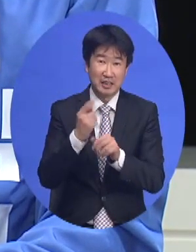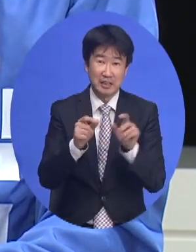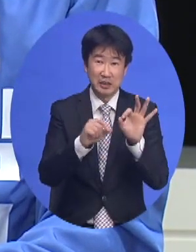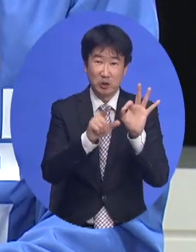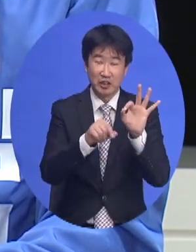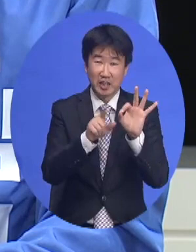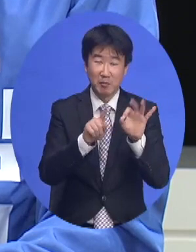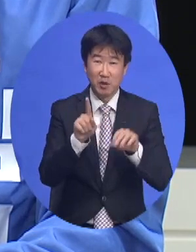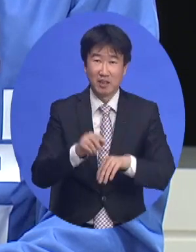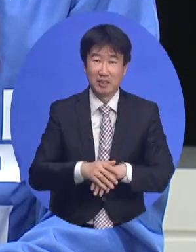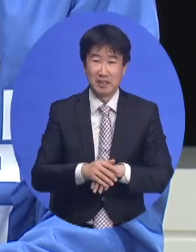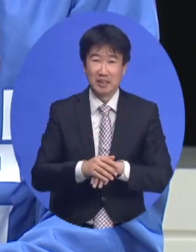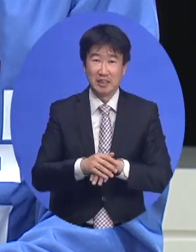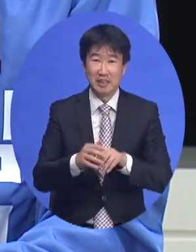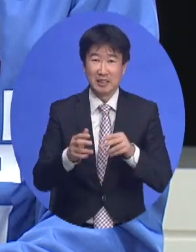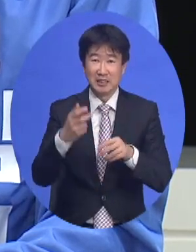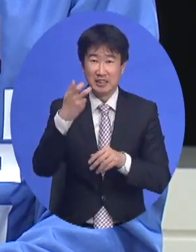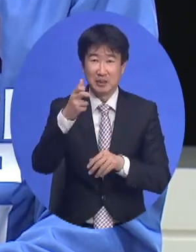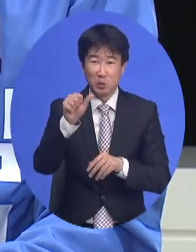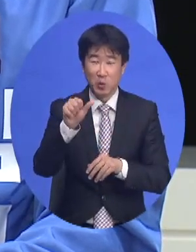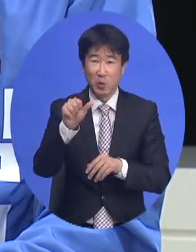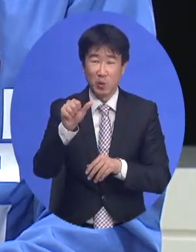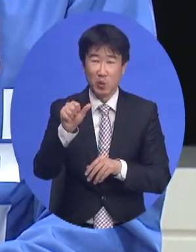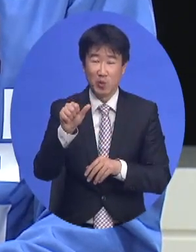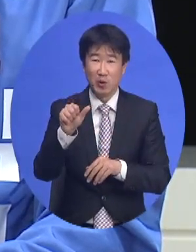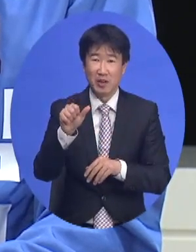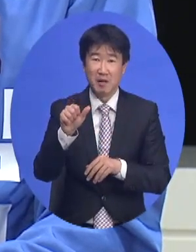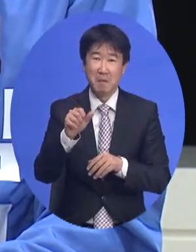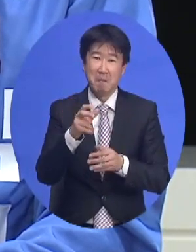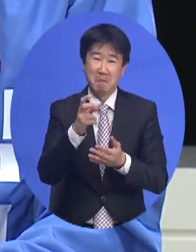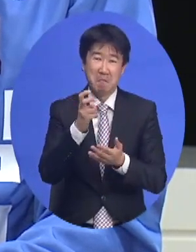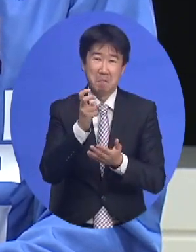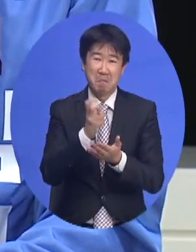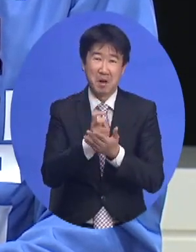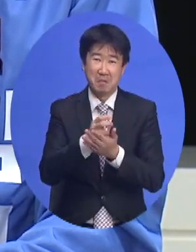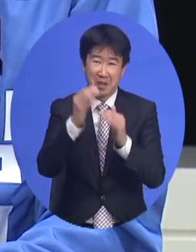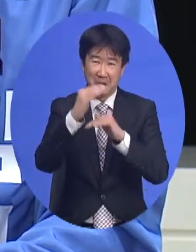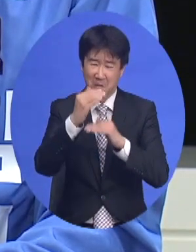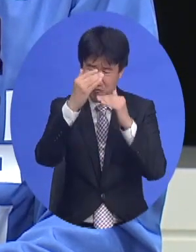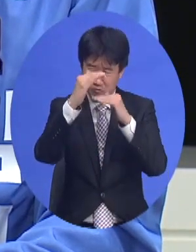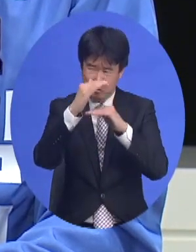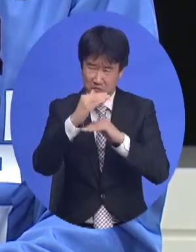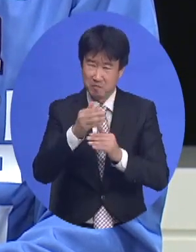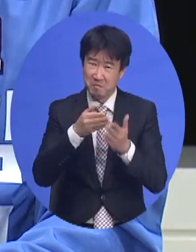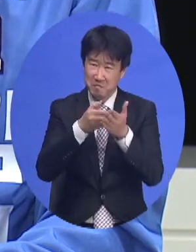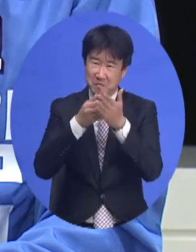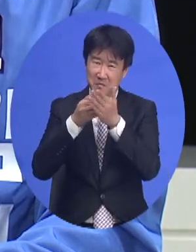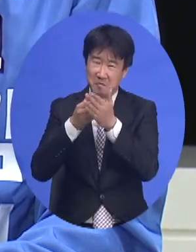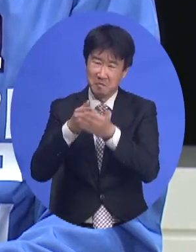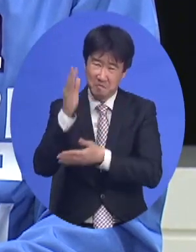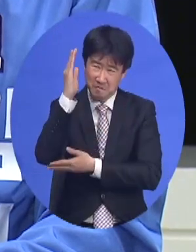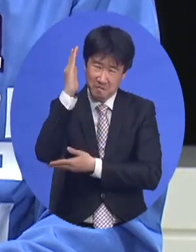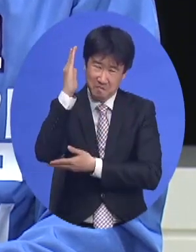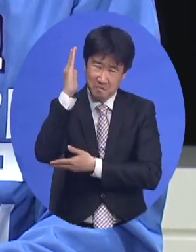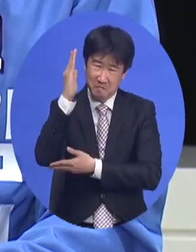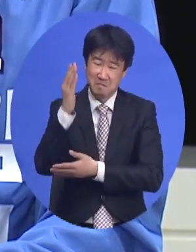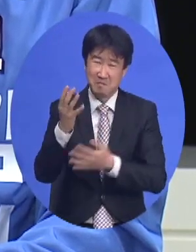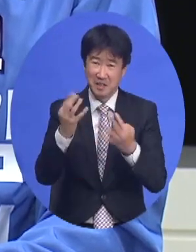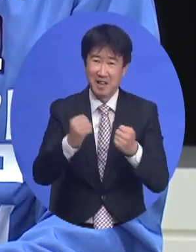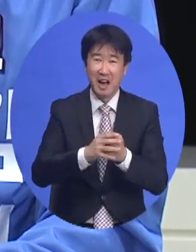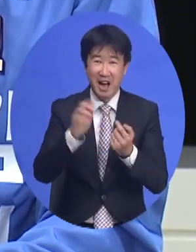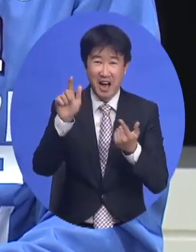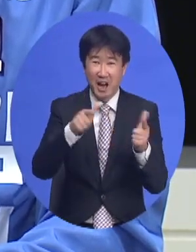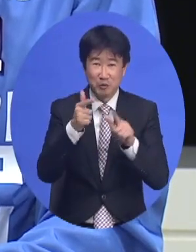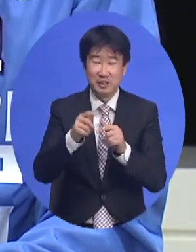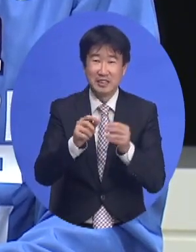달에는 75건의 법안을 제출했더라고요. 이렇게 이제 하루에